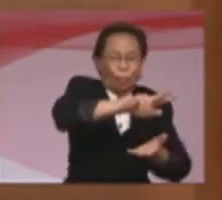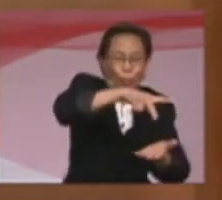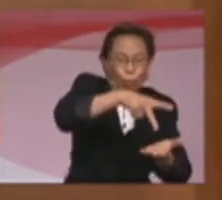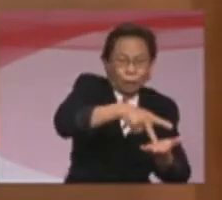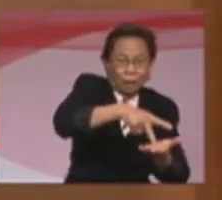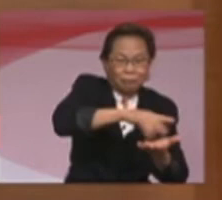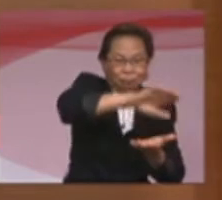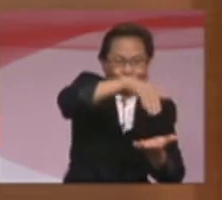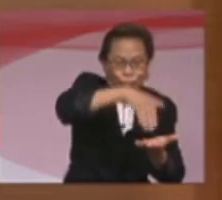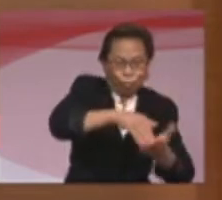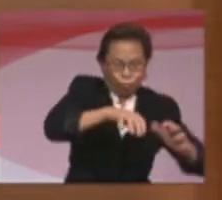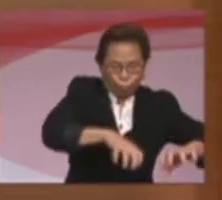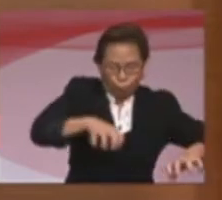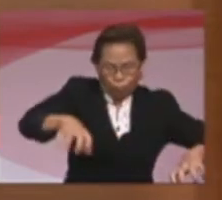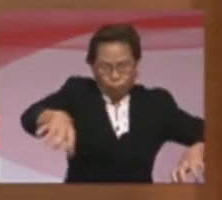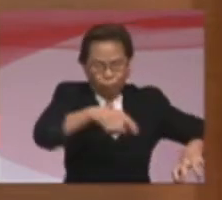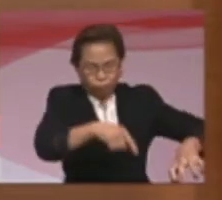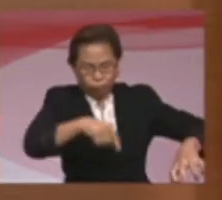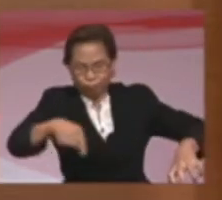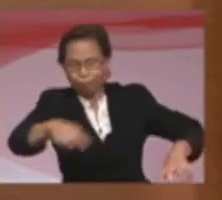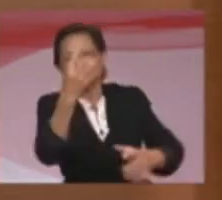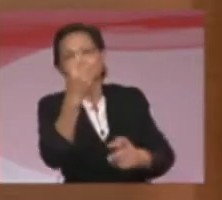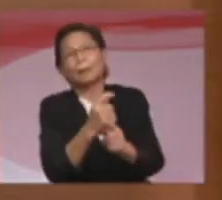yang ditetapkan.